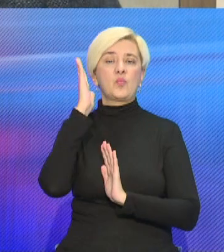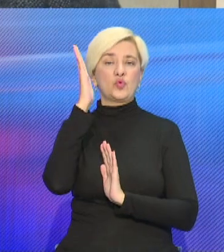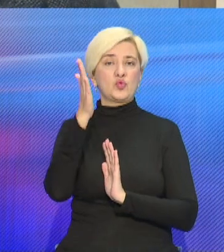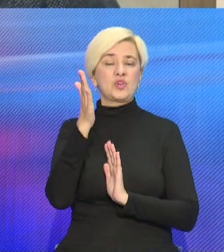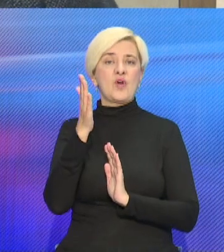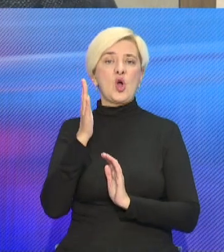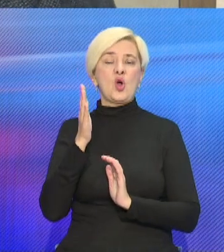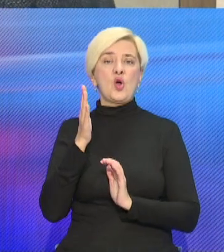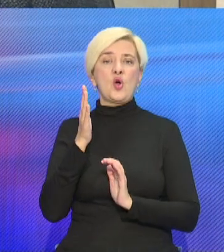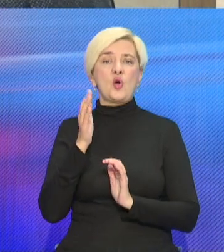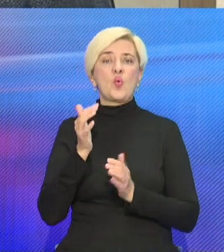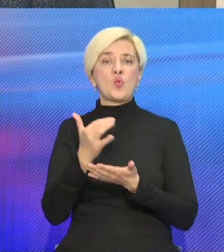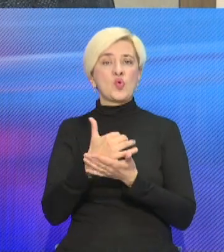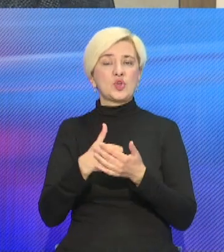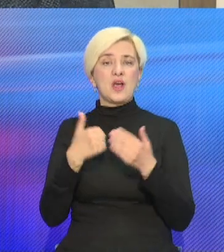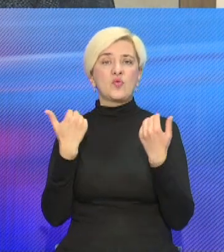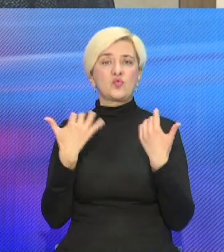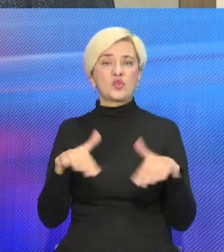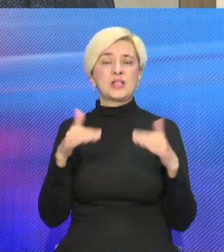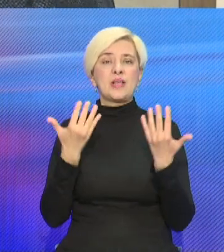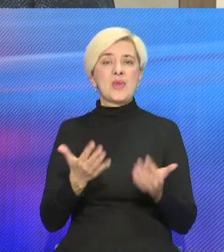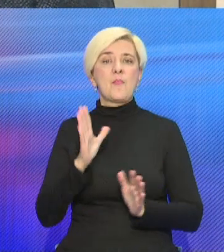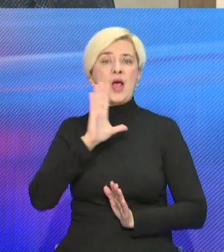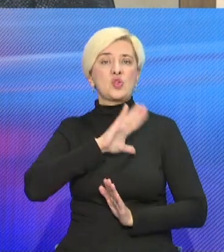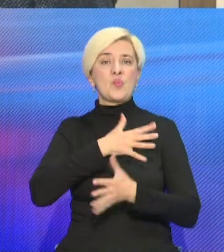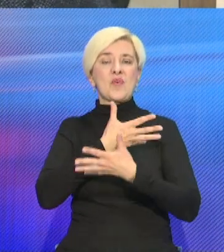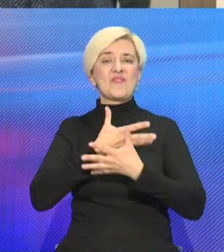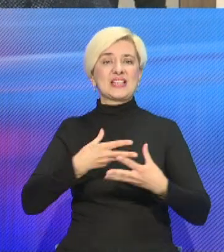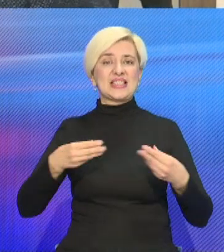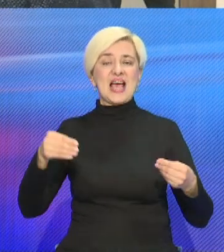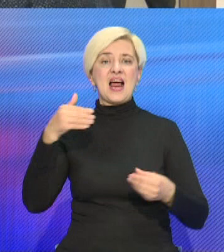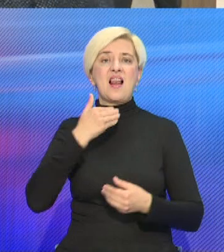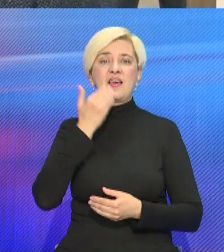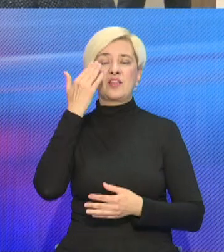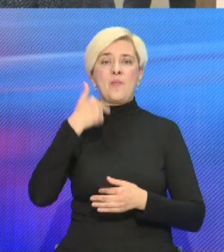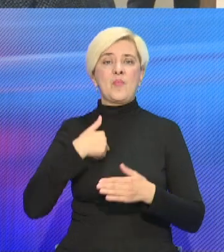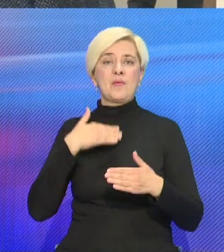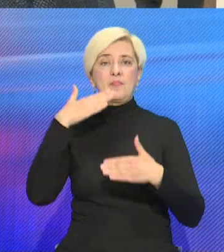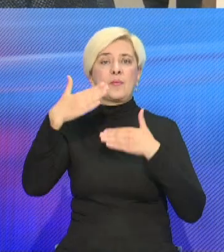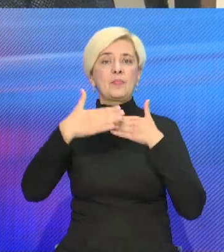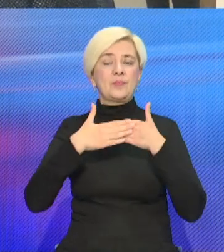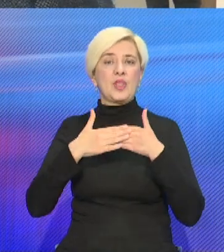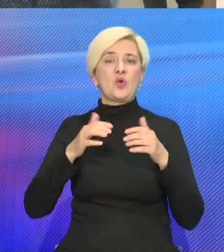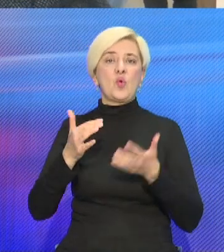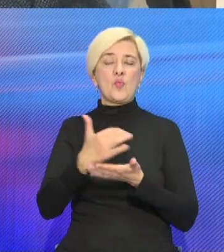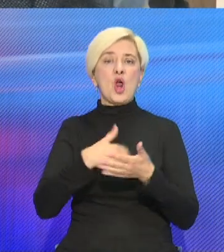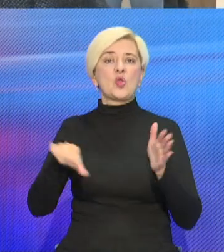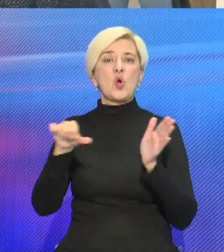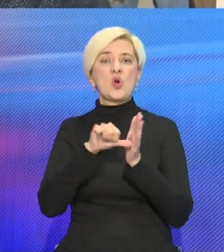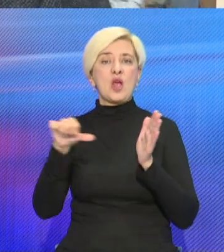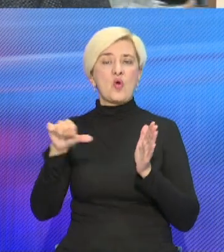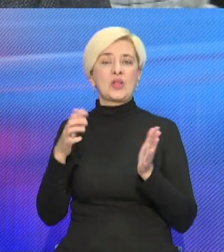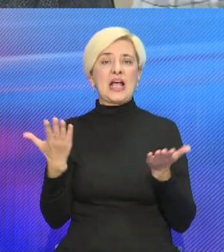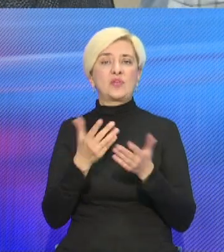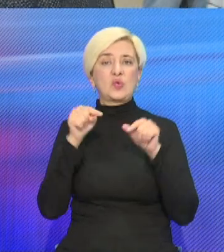И потом весна, лето, мы двигаемся к уборке, но рекорды, которые здесь